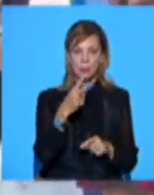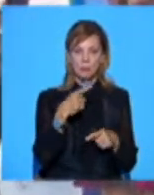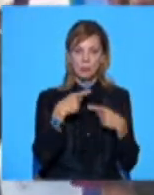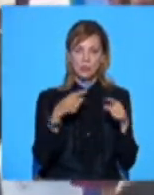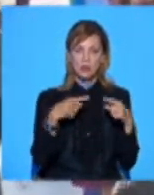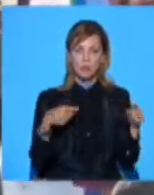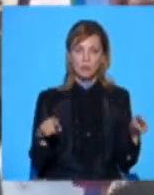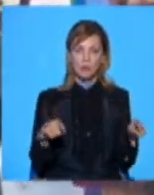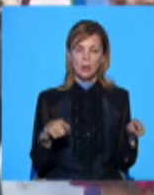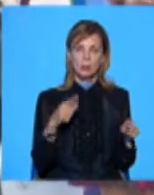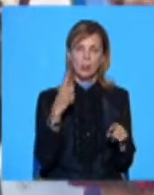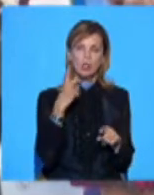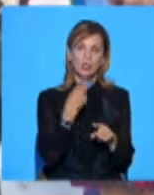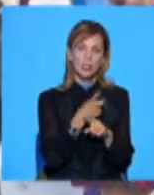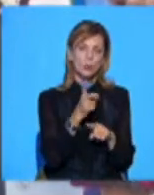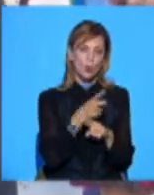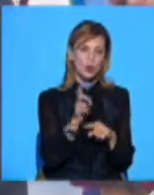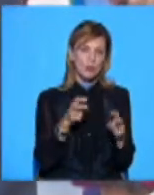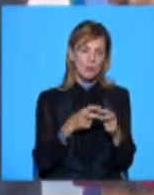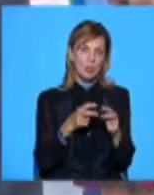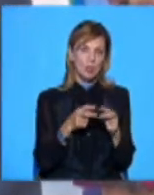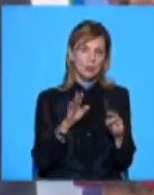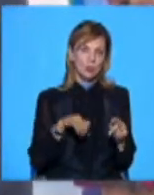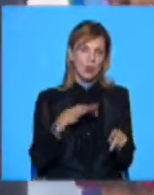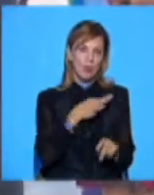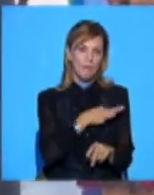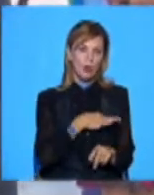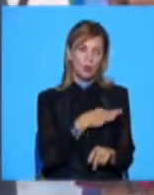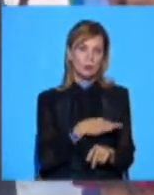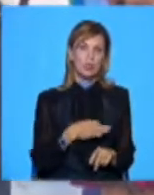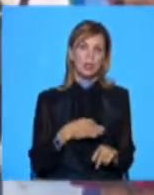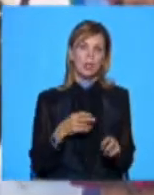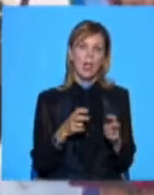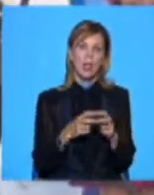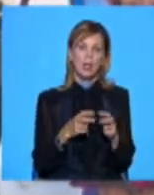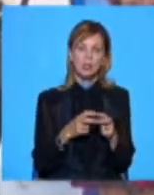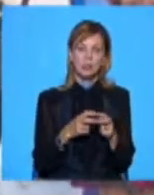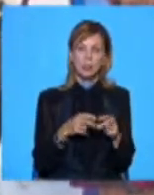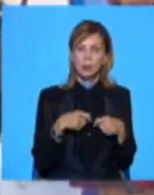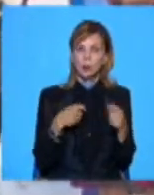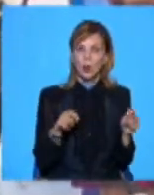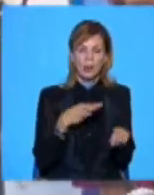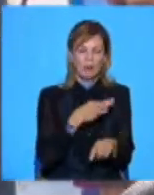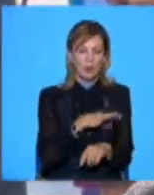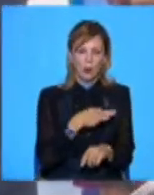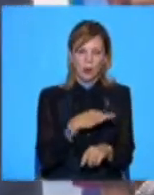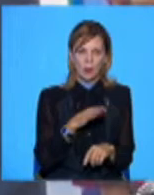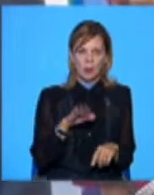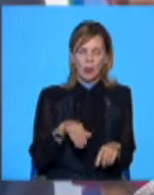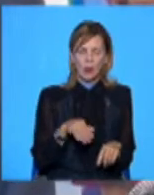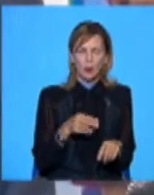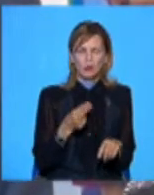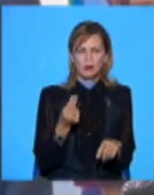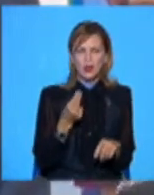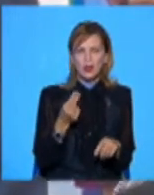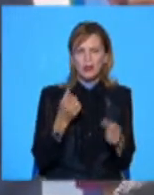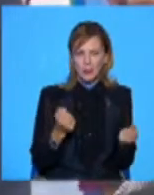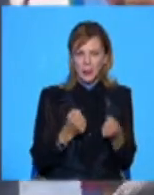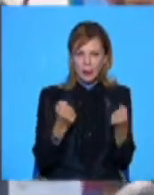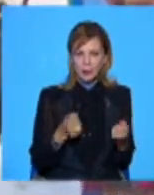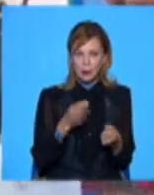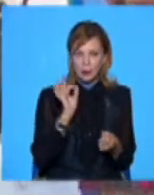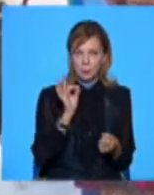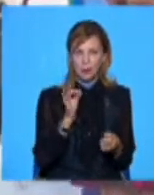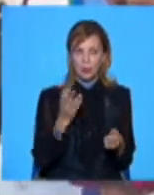diverse dispozitive electrice de la Facultatea de Inginerie Electrică. Absolut toate facultățile au câte un stand prin